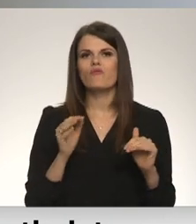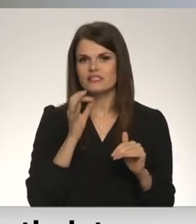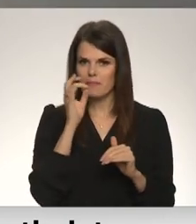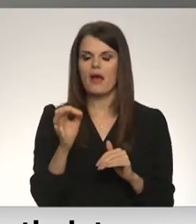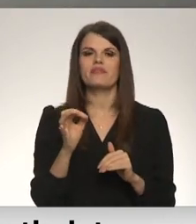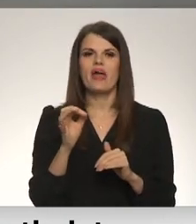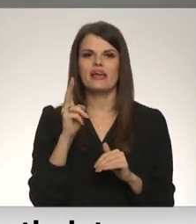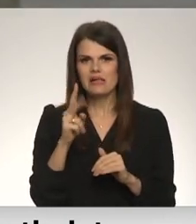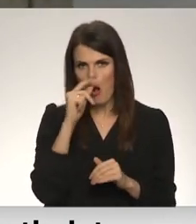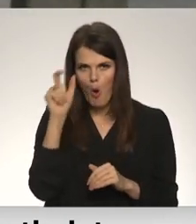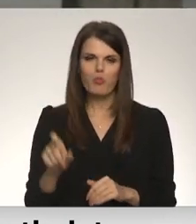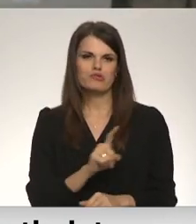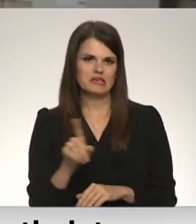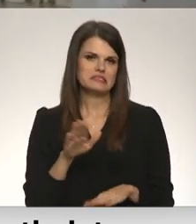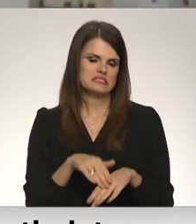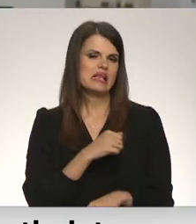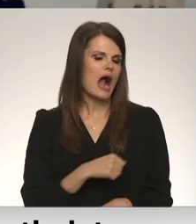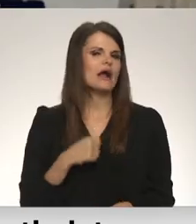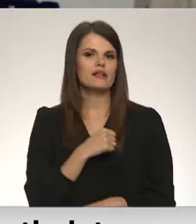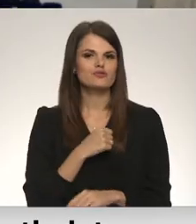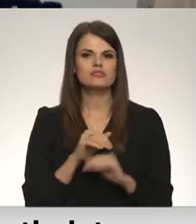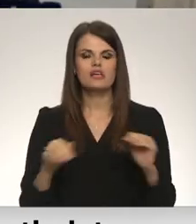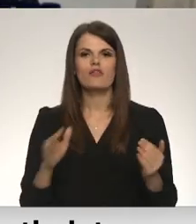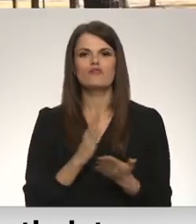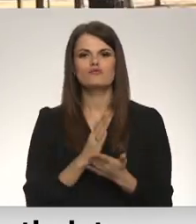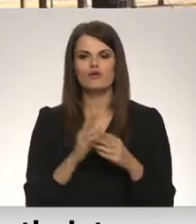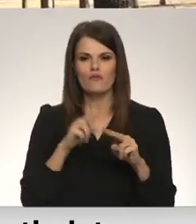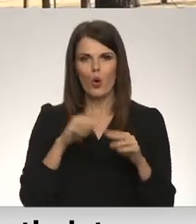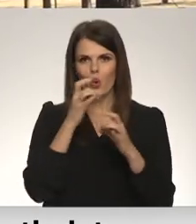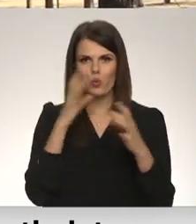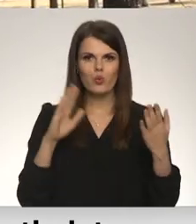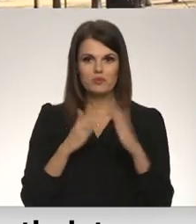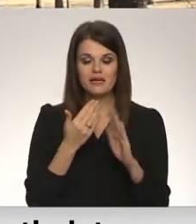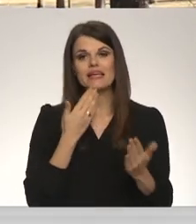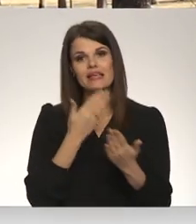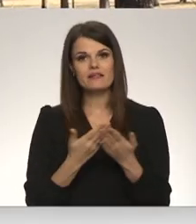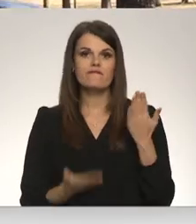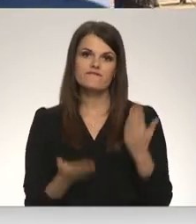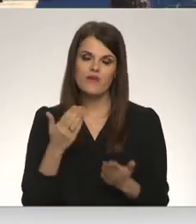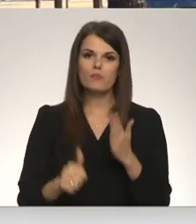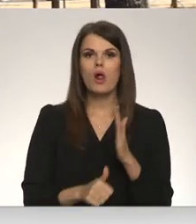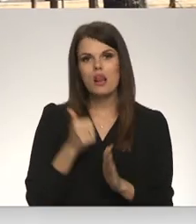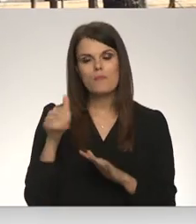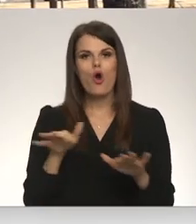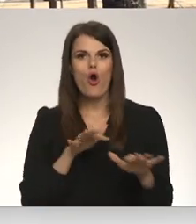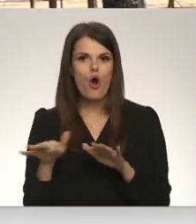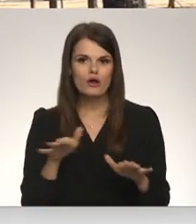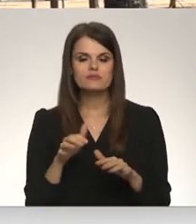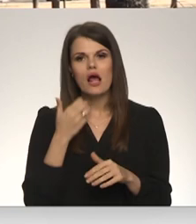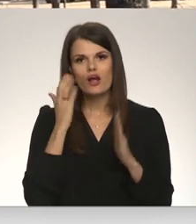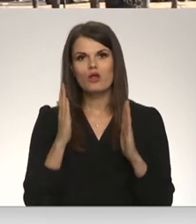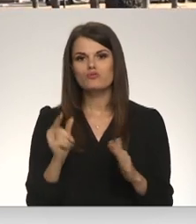īstajā vārdā. Par pasākuma norises vietu izvēlēta kultūras pils. Ieteicām, ka varbūt labāk to sarīkot, kad paliks